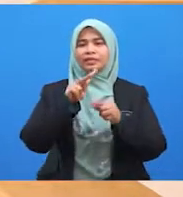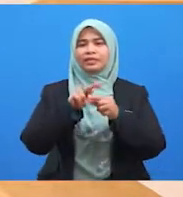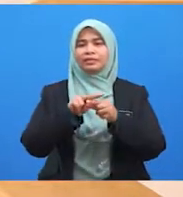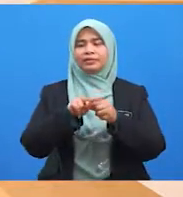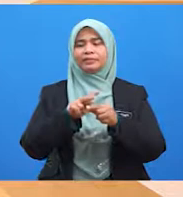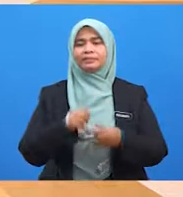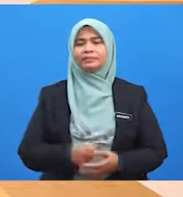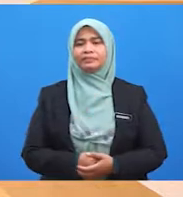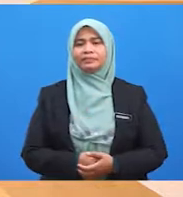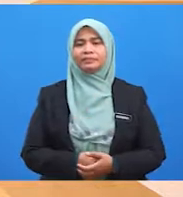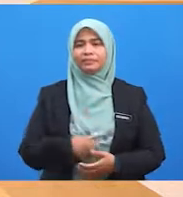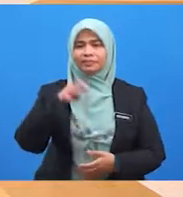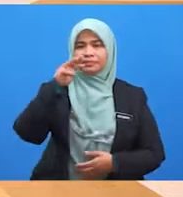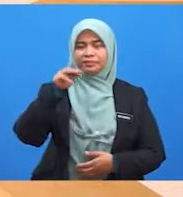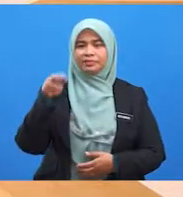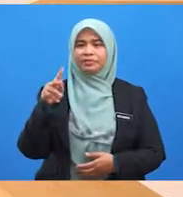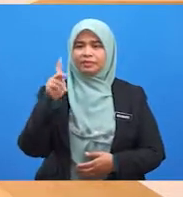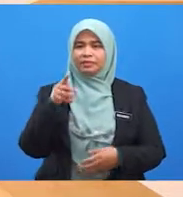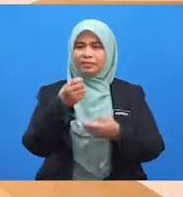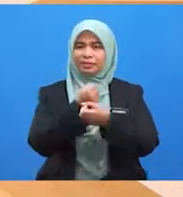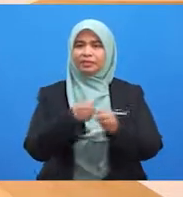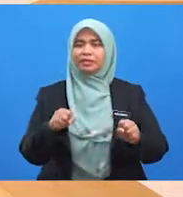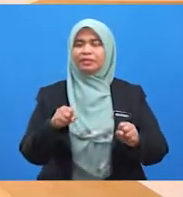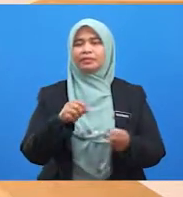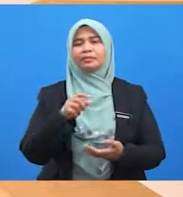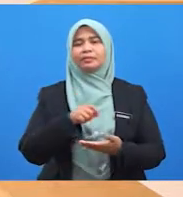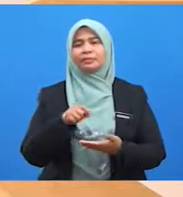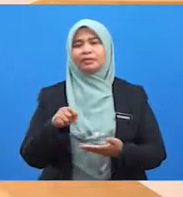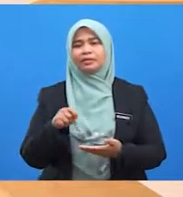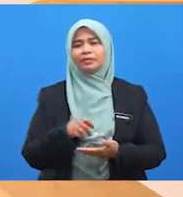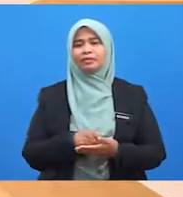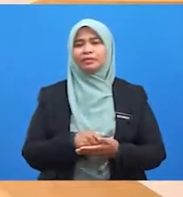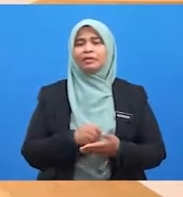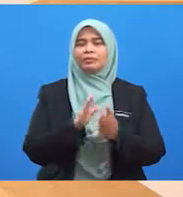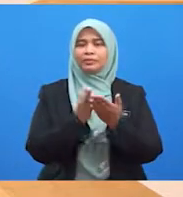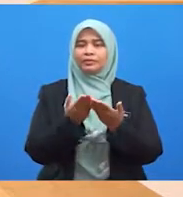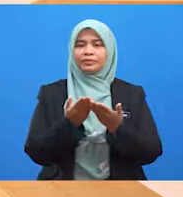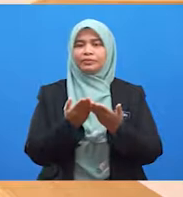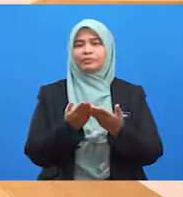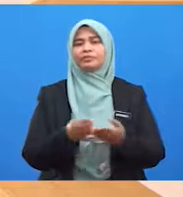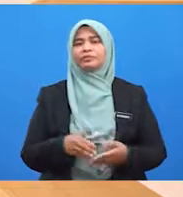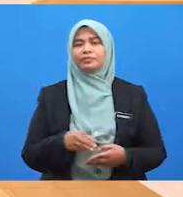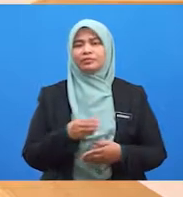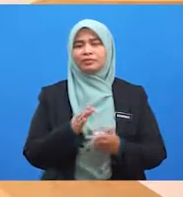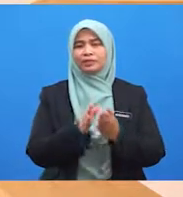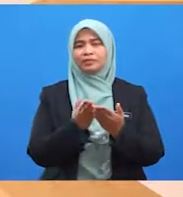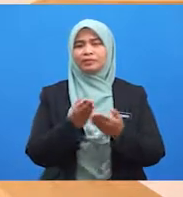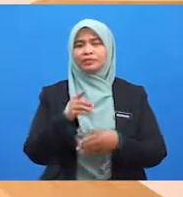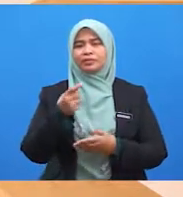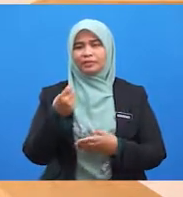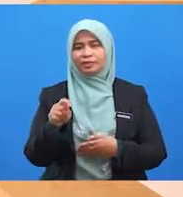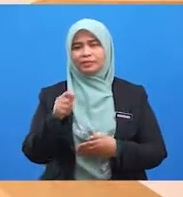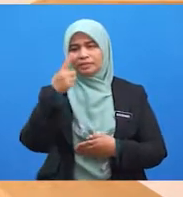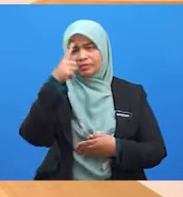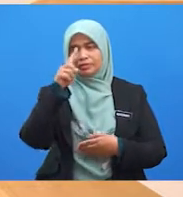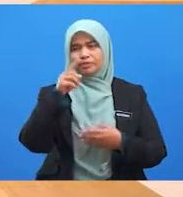Kelang. Murid-murid perlu sediakan pen atau pensel, buku catatan serta buku teks. Ini